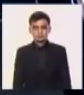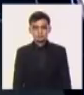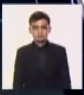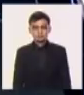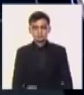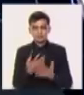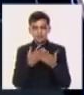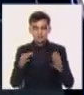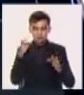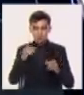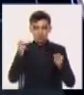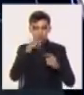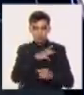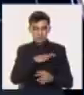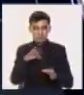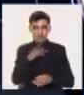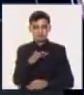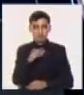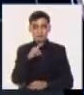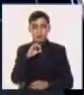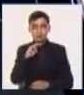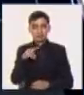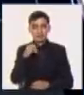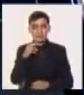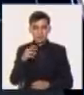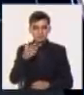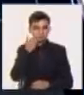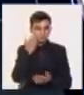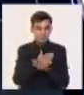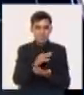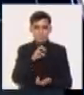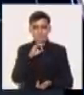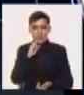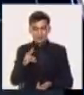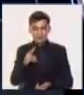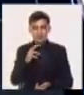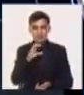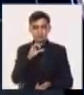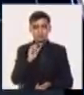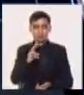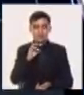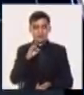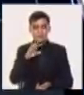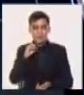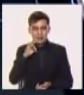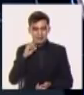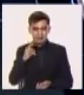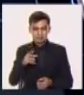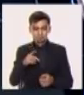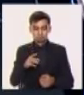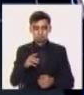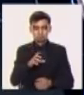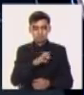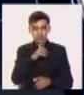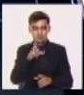А некоторым даже удалось извлечь из пандемии пользу. Так Марк Цукерберг официально стал сантибиллиардером,